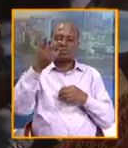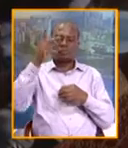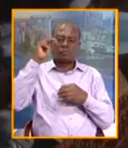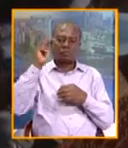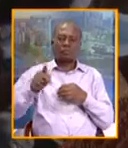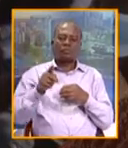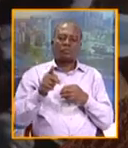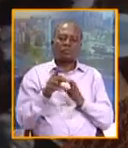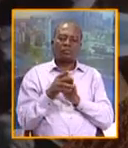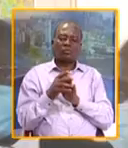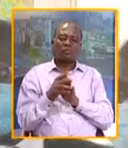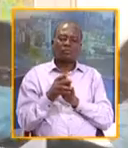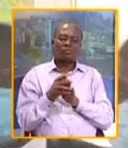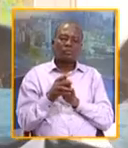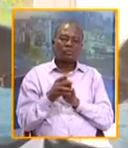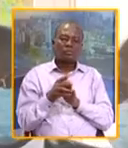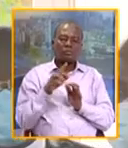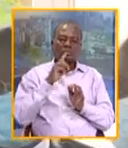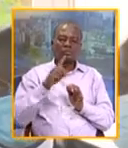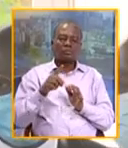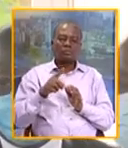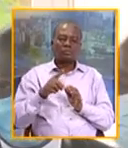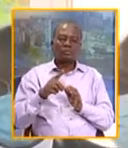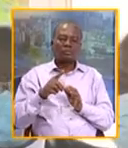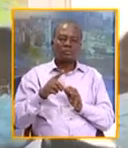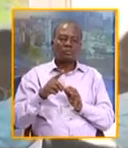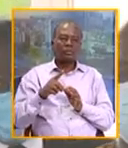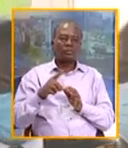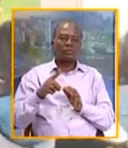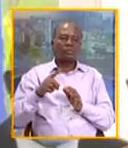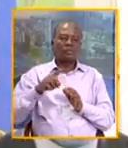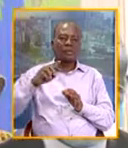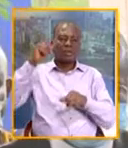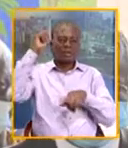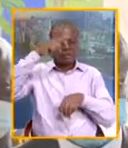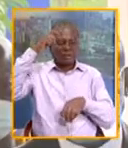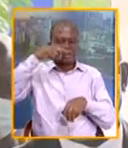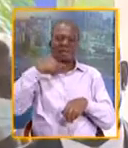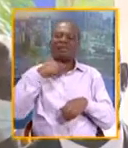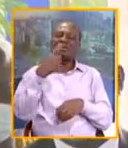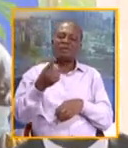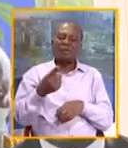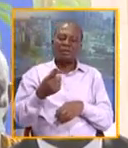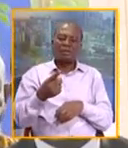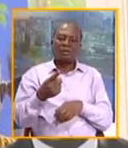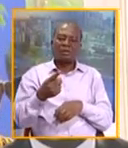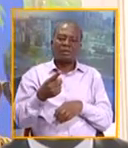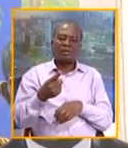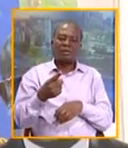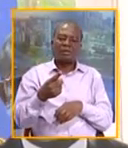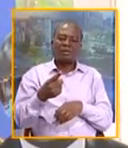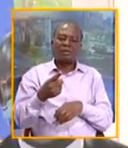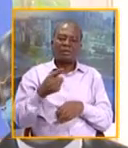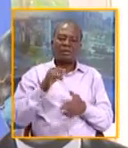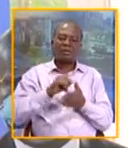message à tirer de la formule d'un sage de chez nous qui dit en substance celui qui